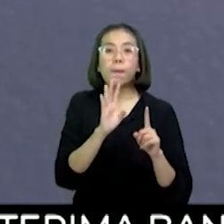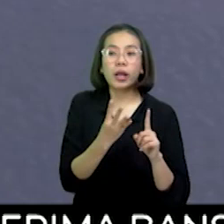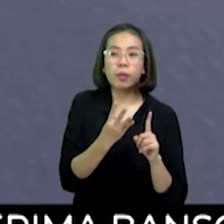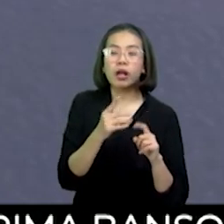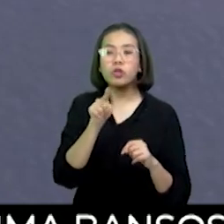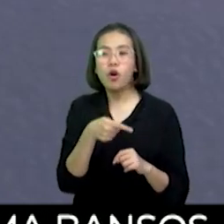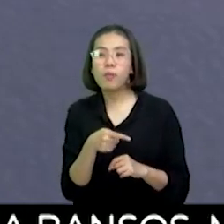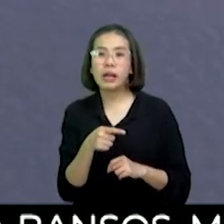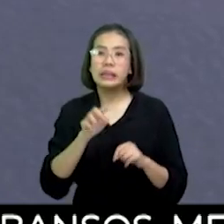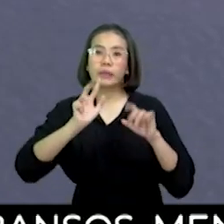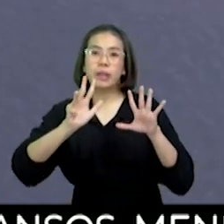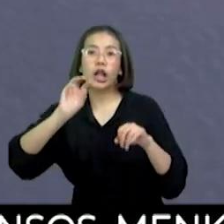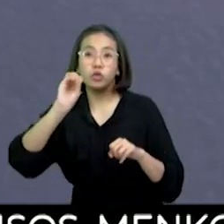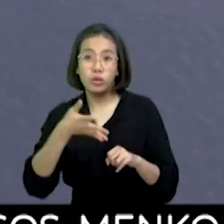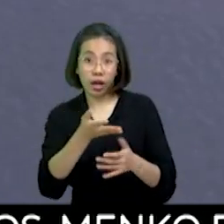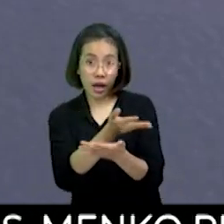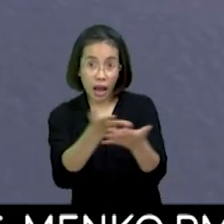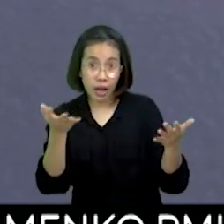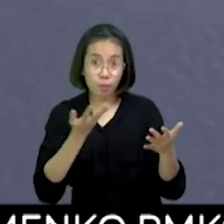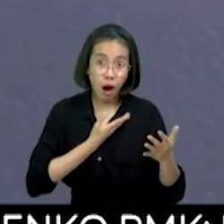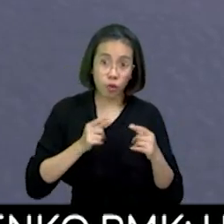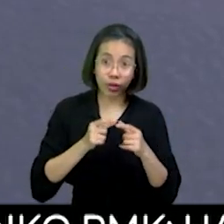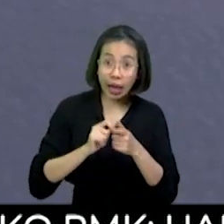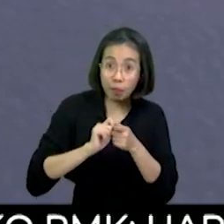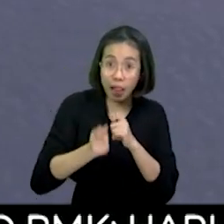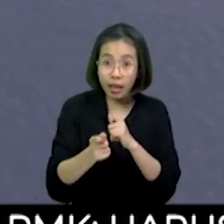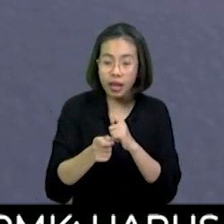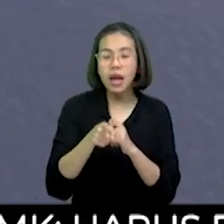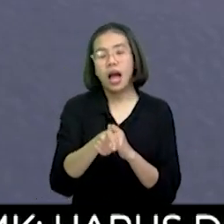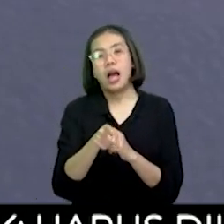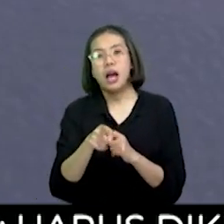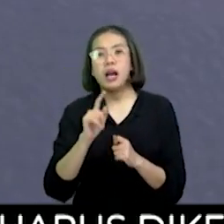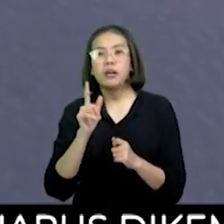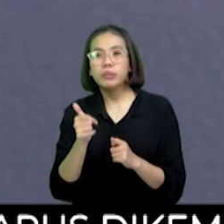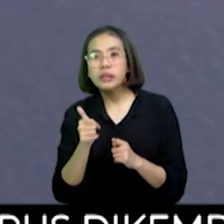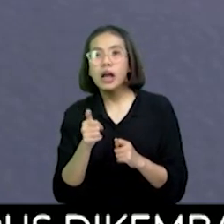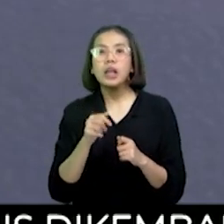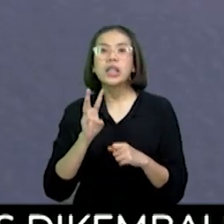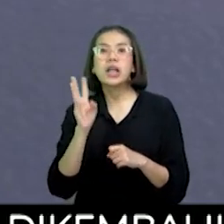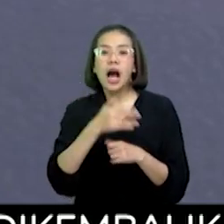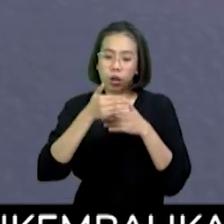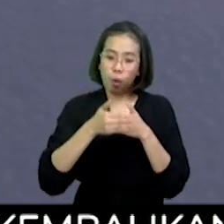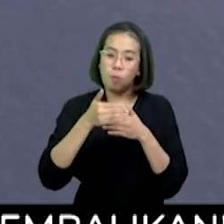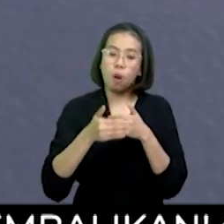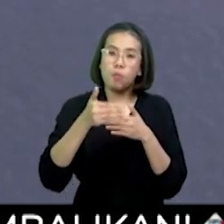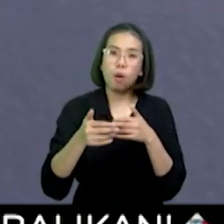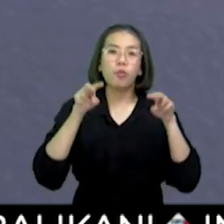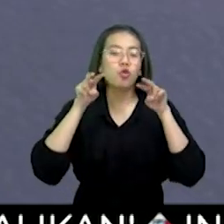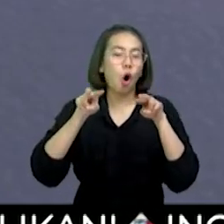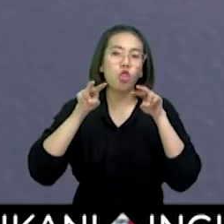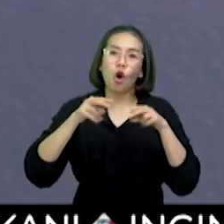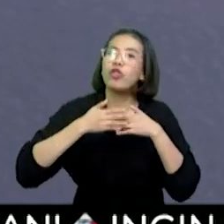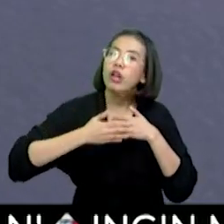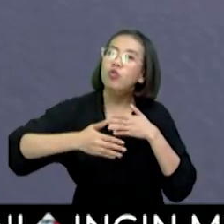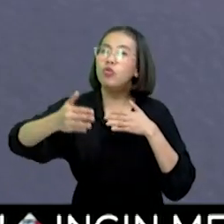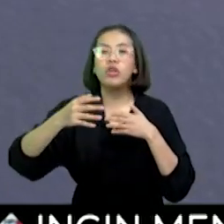Rp14,9 juta. Anda membeli kelas Deluxe Class ini sendiri akan mendapatkan tiket terusan selama 3 hari berturut-turut dan